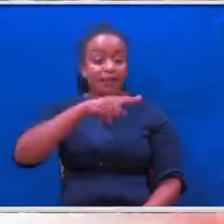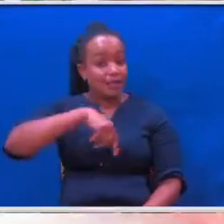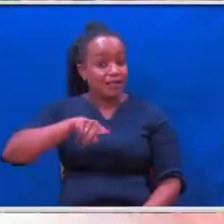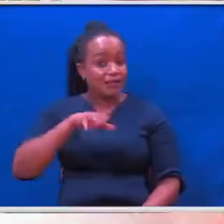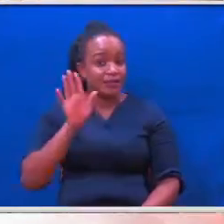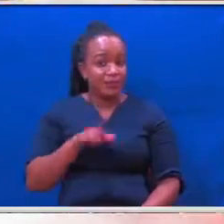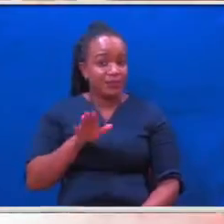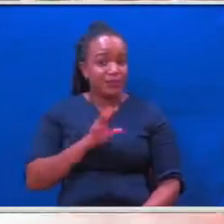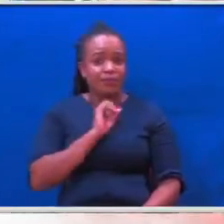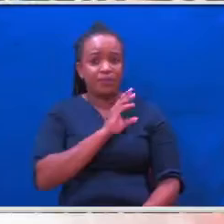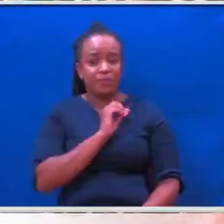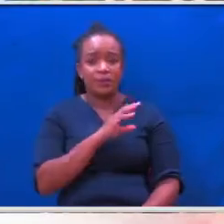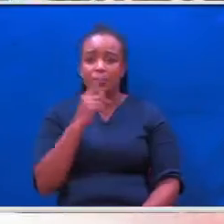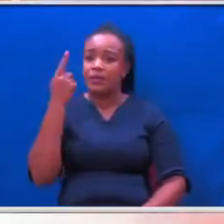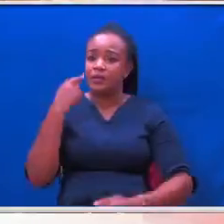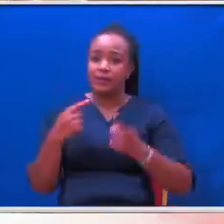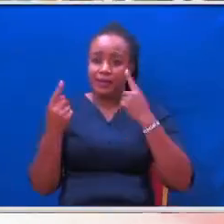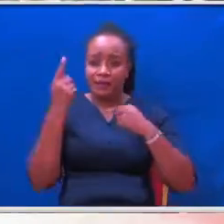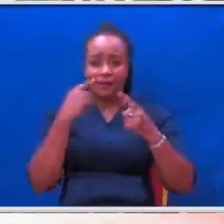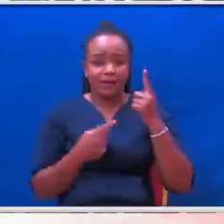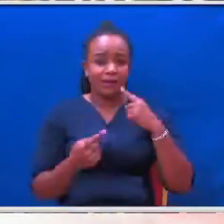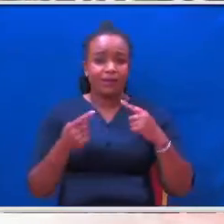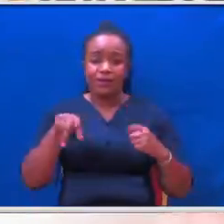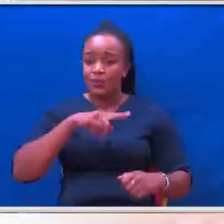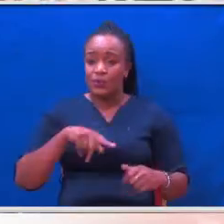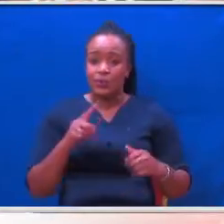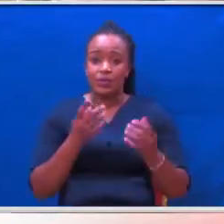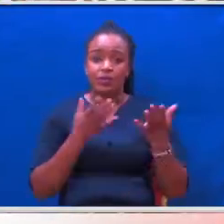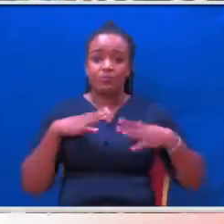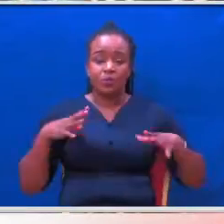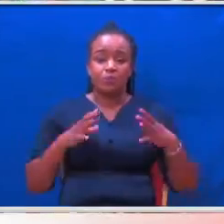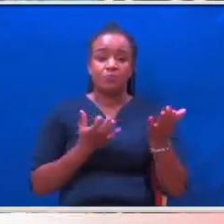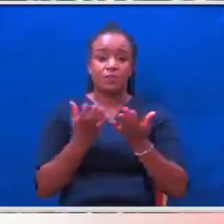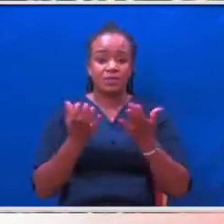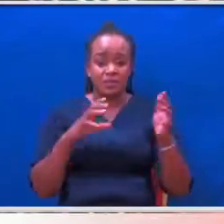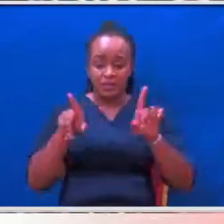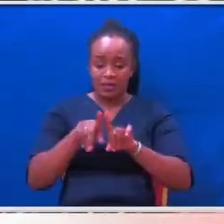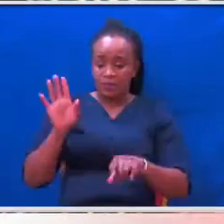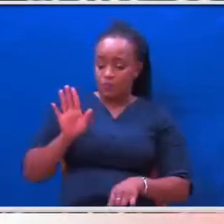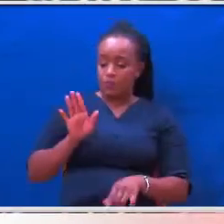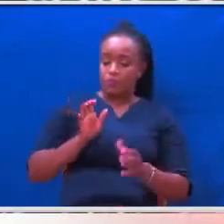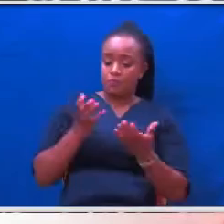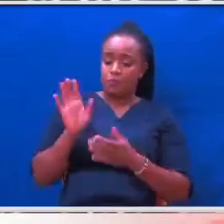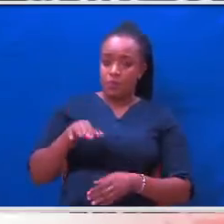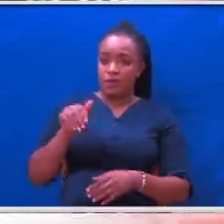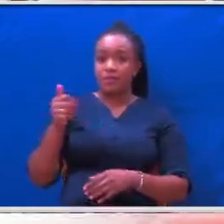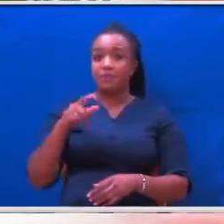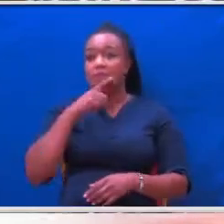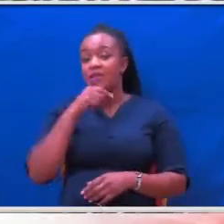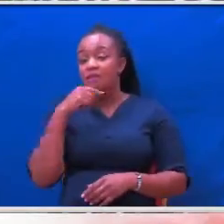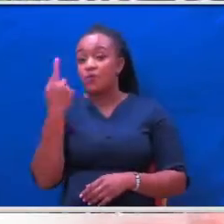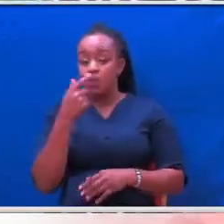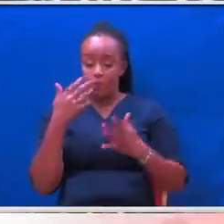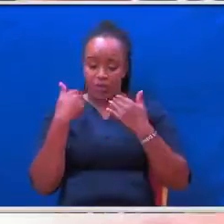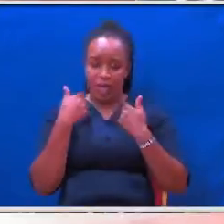tunalia. Sisi hatuna mkono. Sisi watu wa biashara ni kama wanawake yote. Hata ile wanaume wiko na sisi, yote ni kama